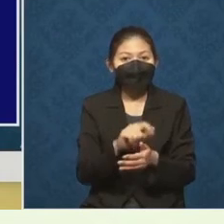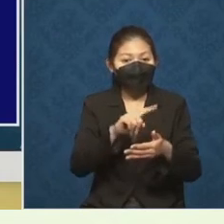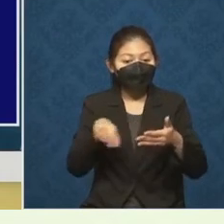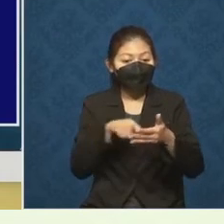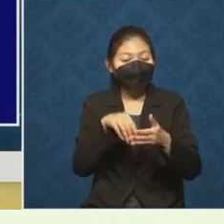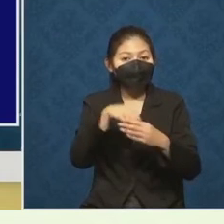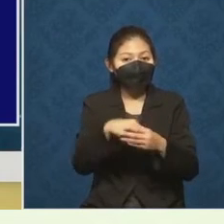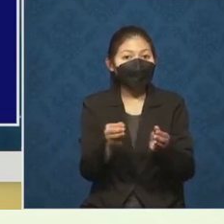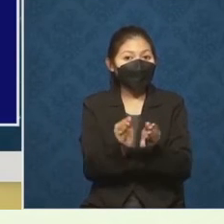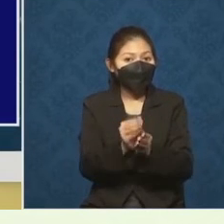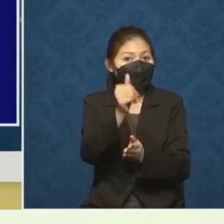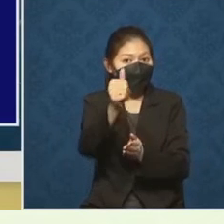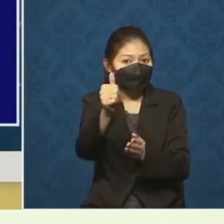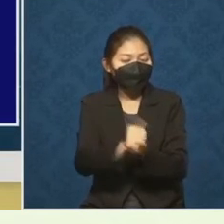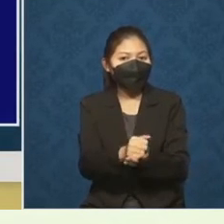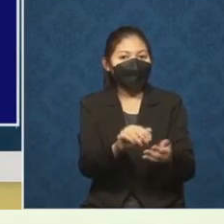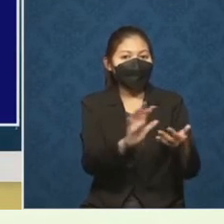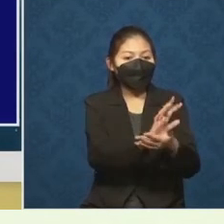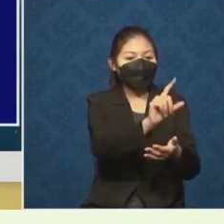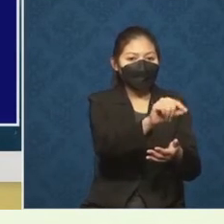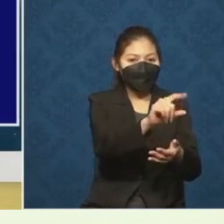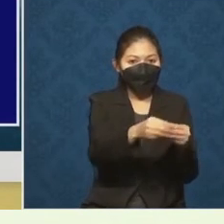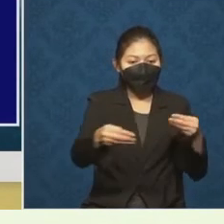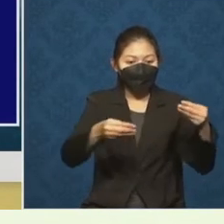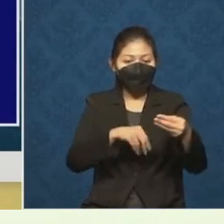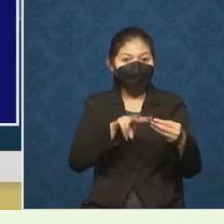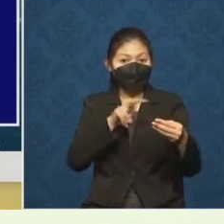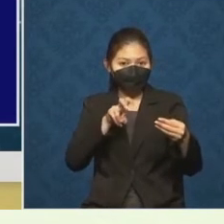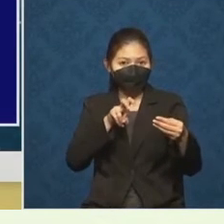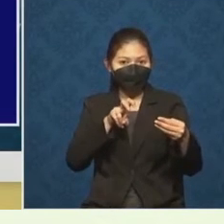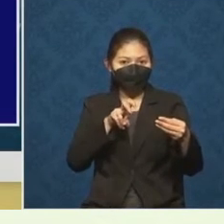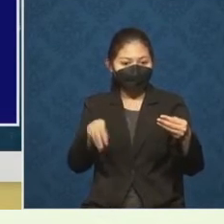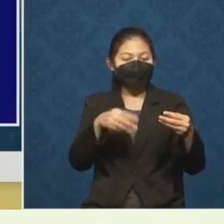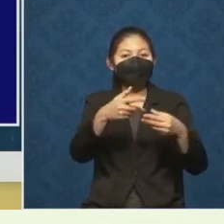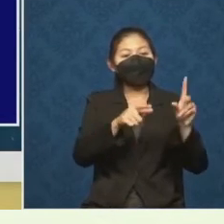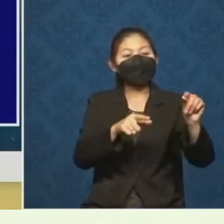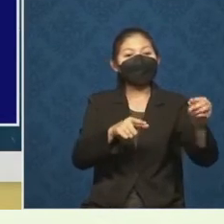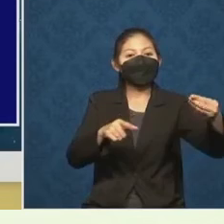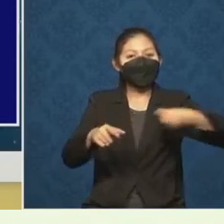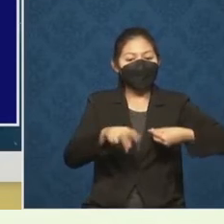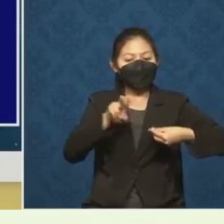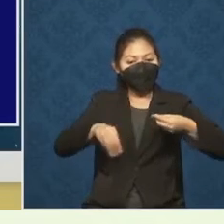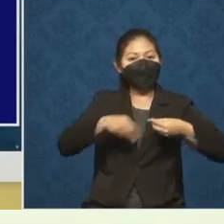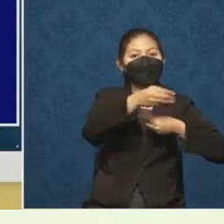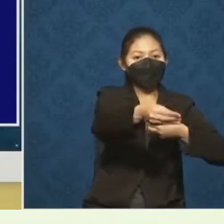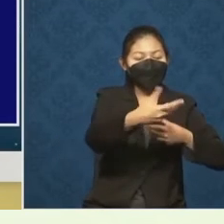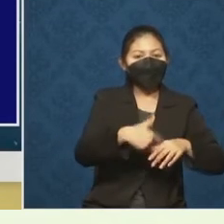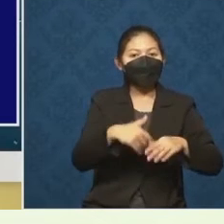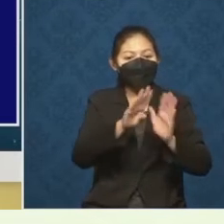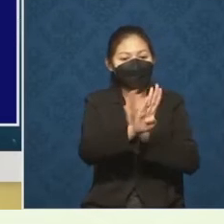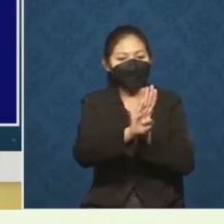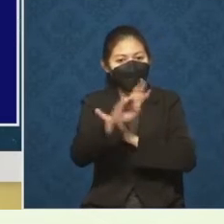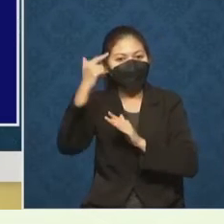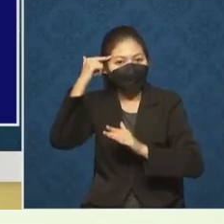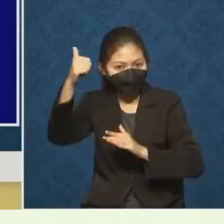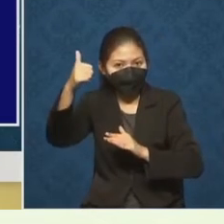20นะมาแลกเอาไปอีก200นะครับเพราะฉะนั้นเนี่ยที่บุรีรัมย์เขาฉลาดนะครับนะเขา